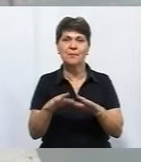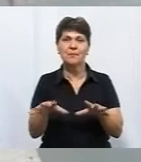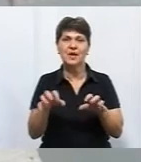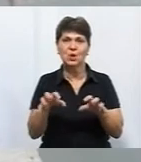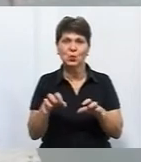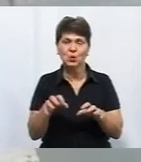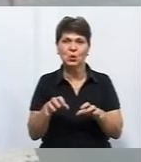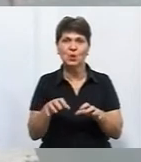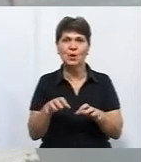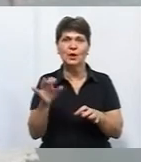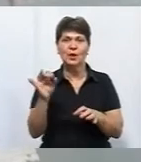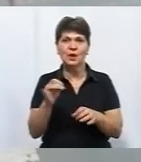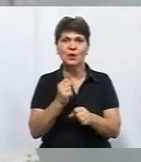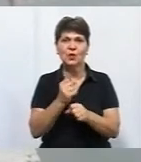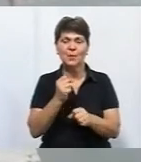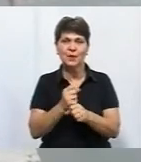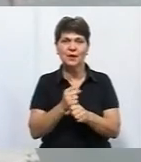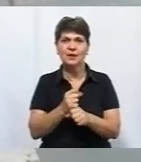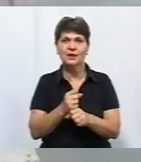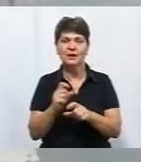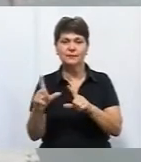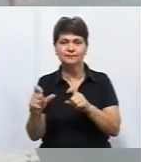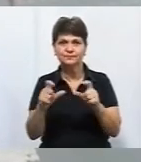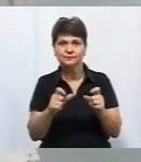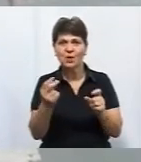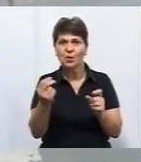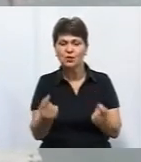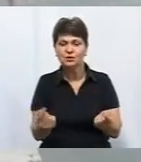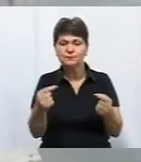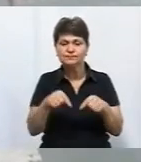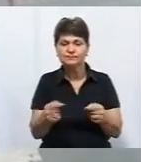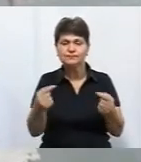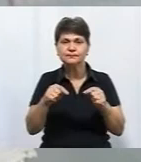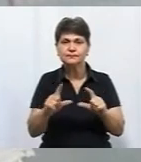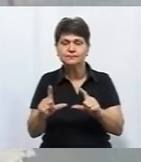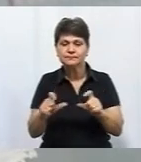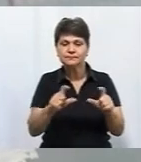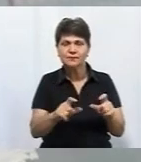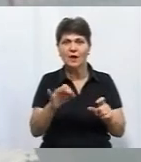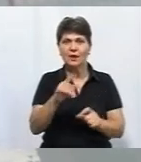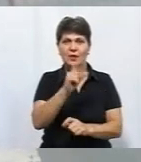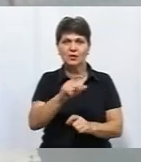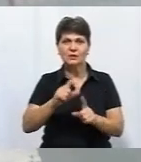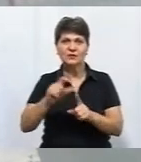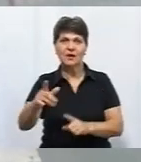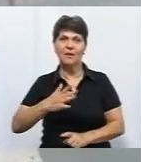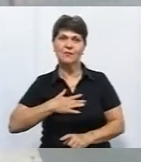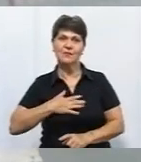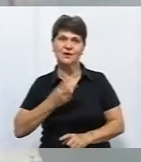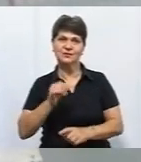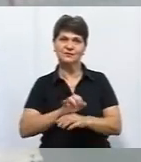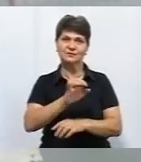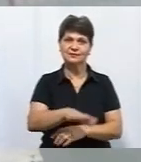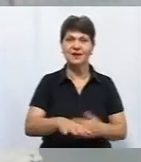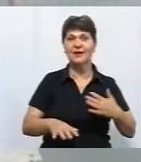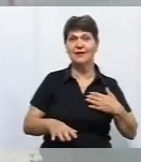на сторінку цього притулку, робили скріни надходжень грошей. І люди в коментарі відповідали, це мій скрін, це я